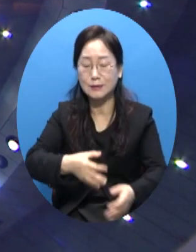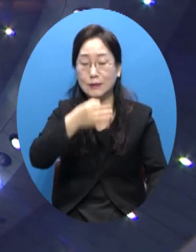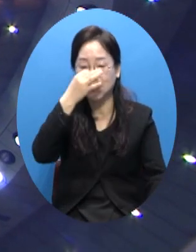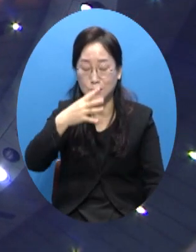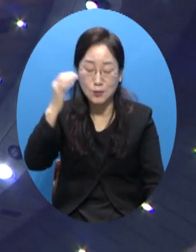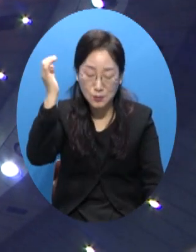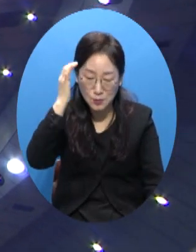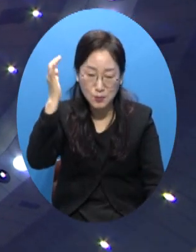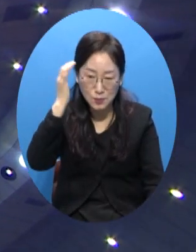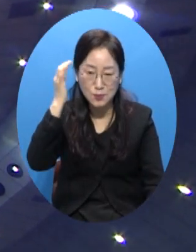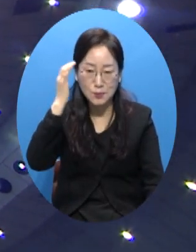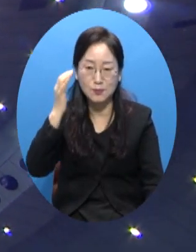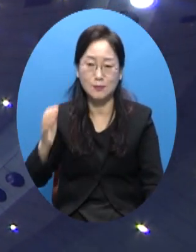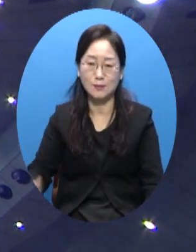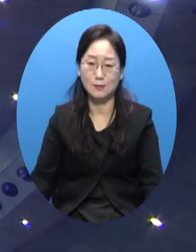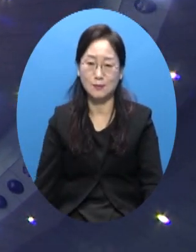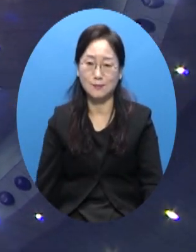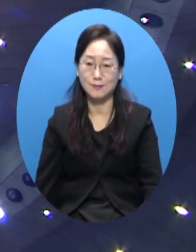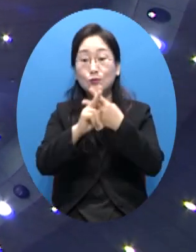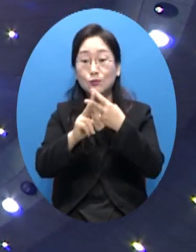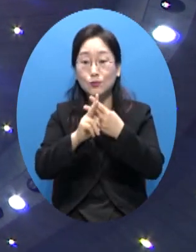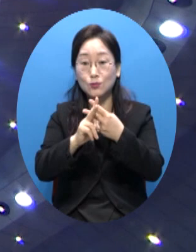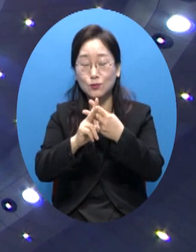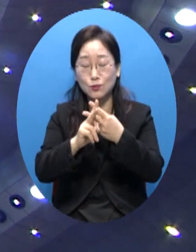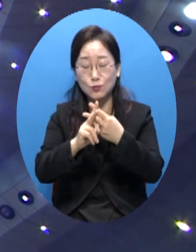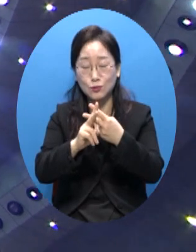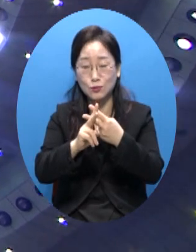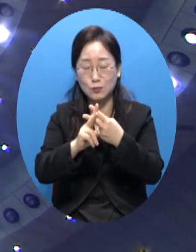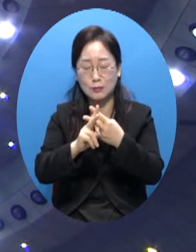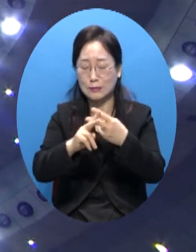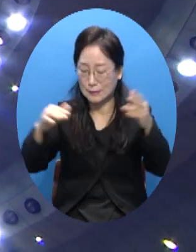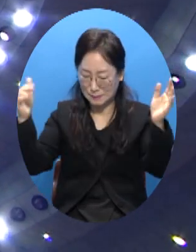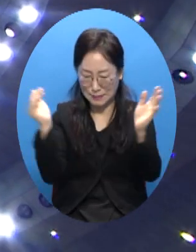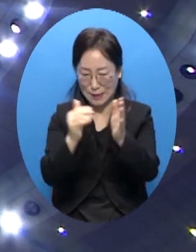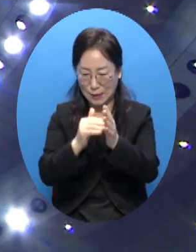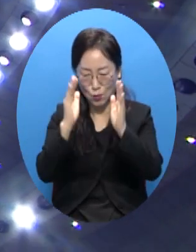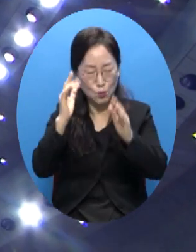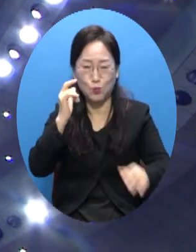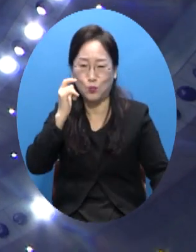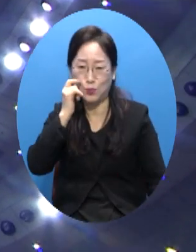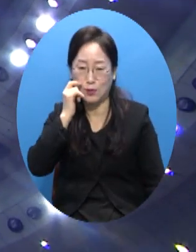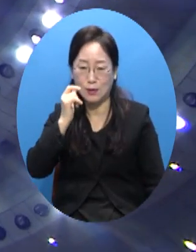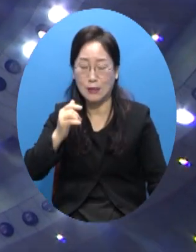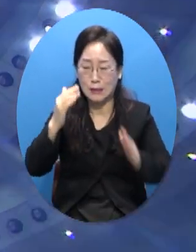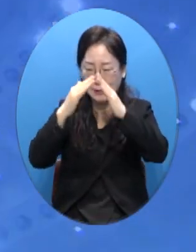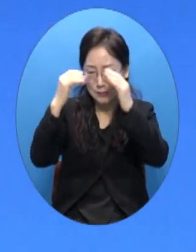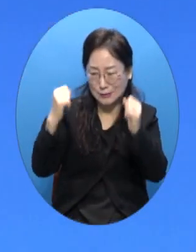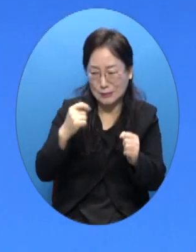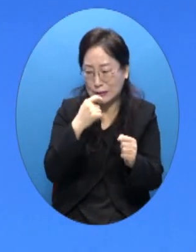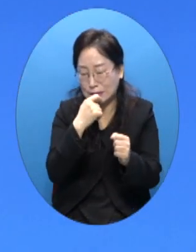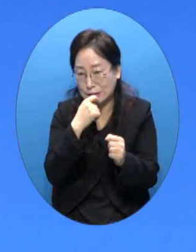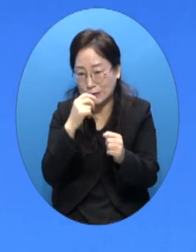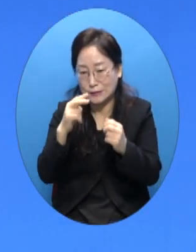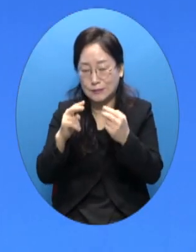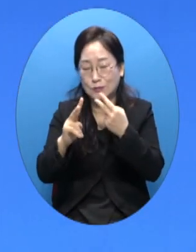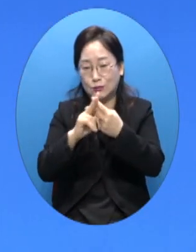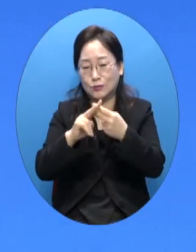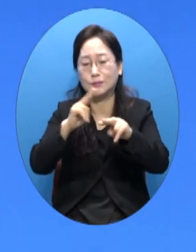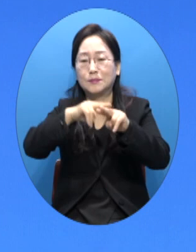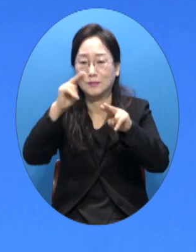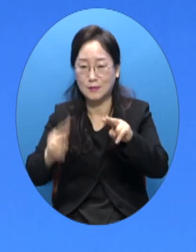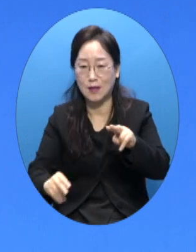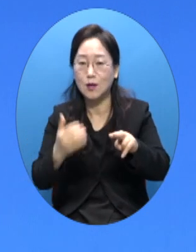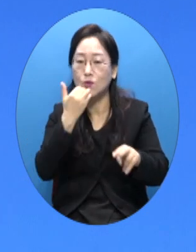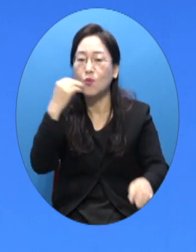고통스러운 나나를 보내야 됐습니다 중학교 2학년을 마친 다음 더 이상 집에 있을 수 없어서 그는 학교를 중퇴하고